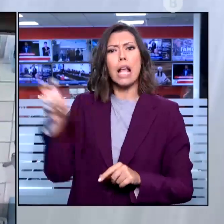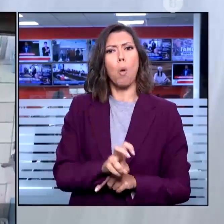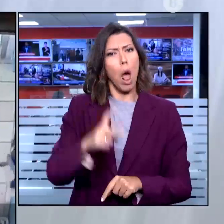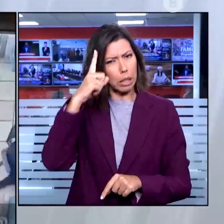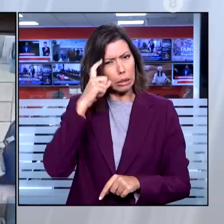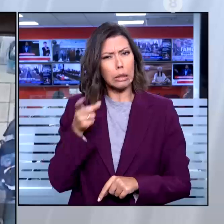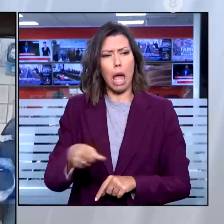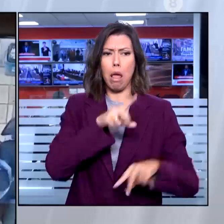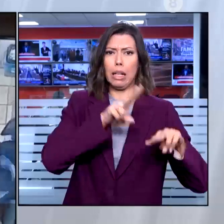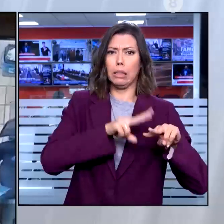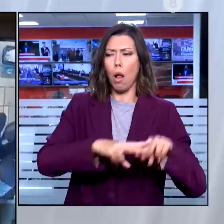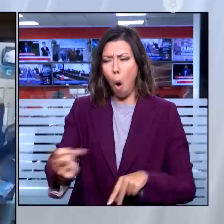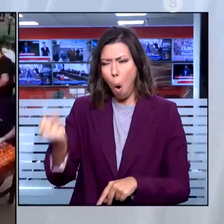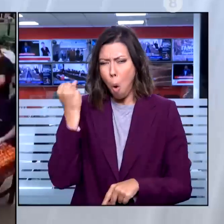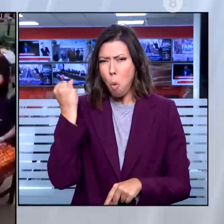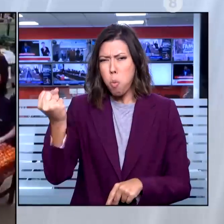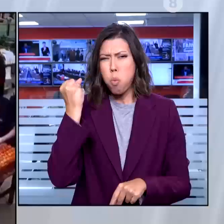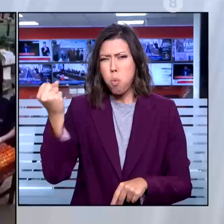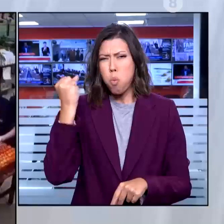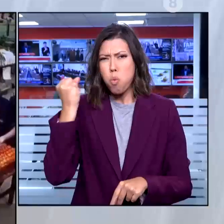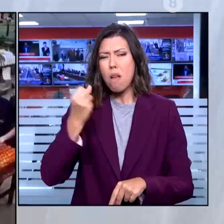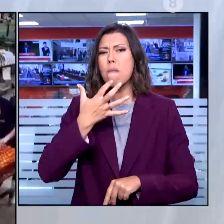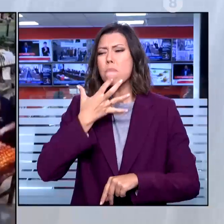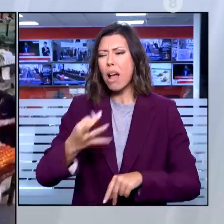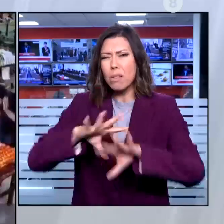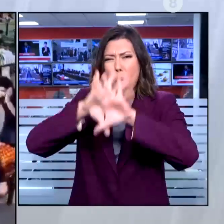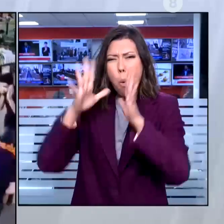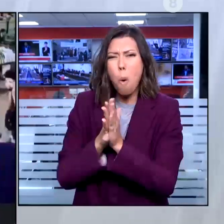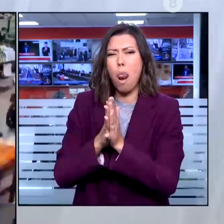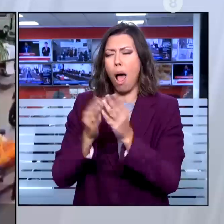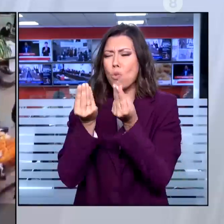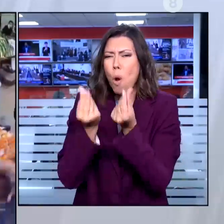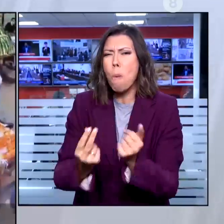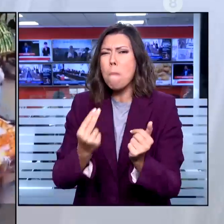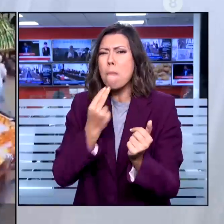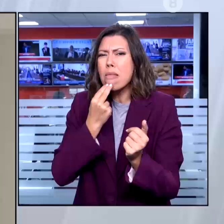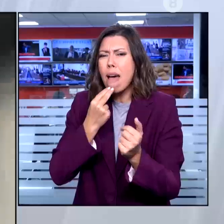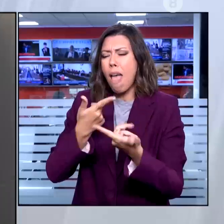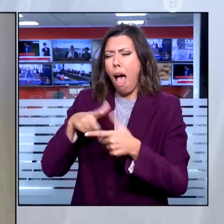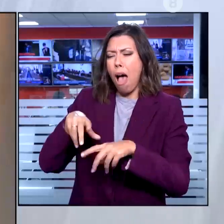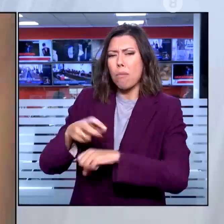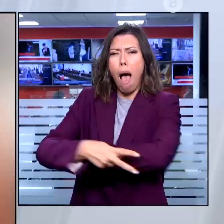Israel has a history going back decades of being able to detonate electronic devices.